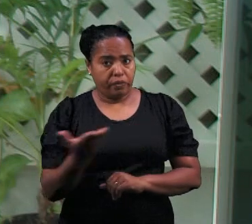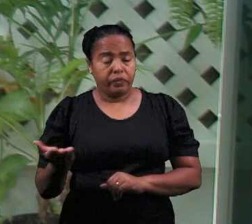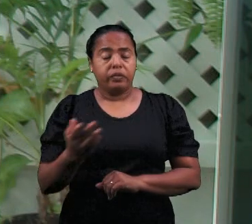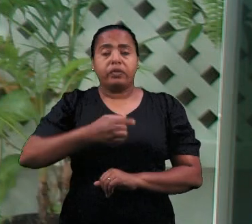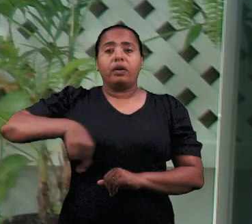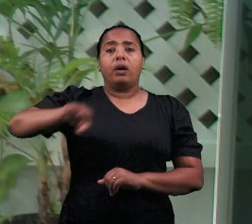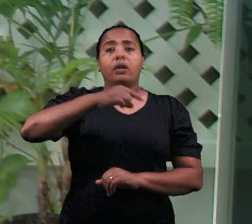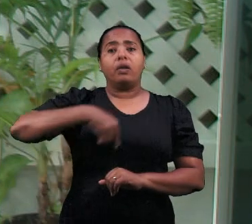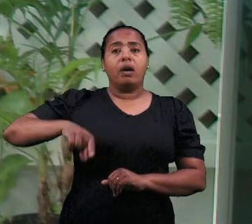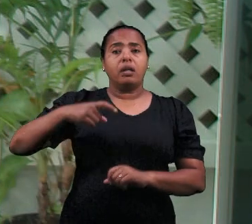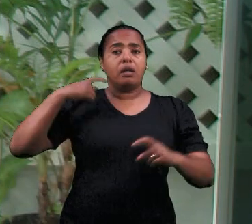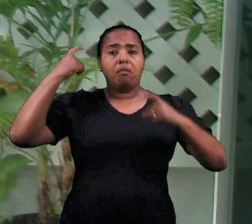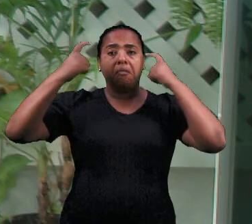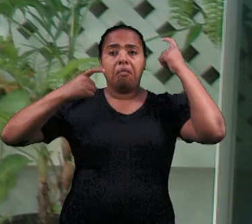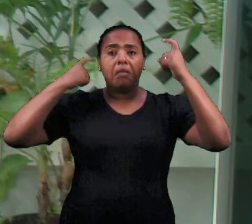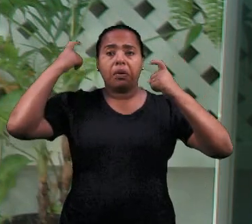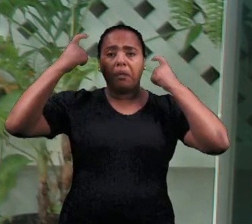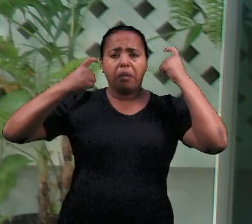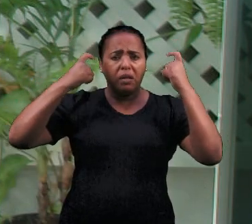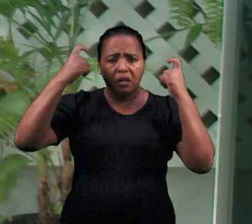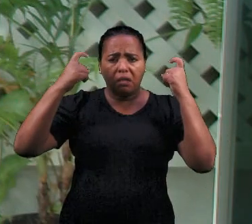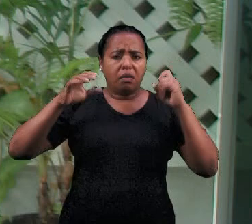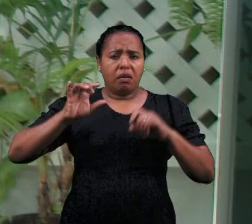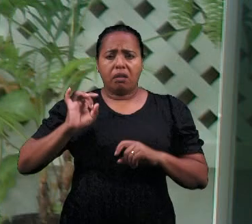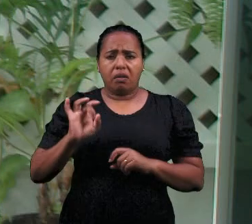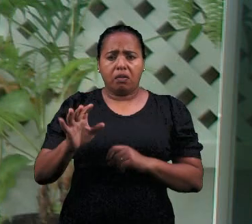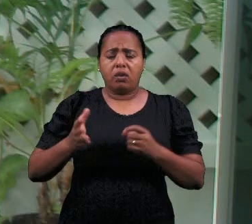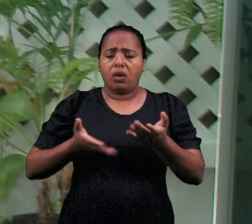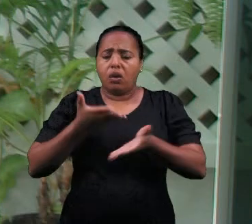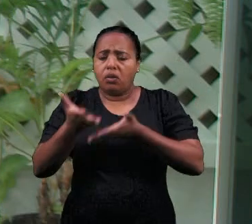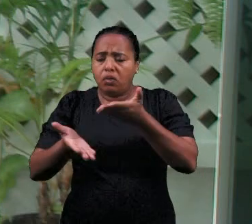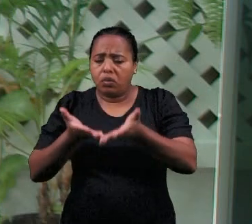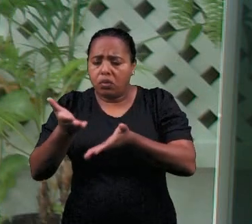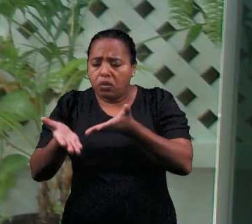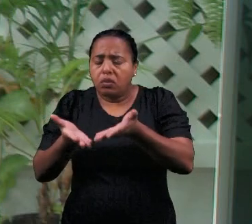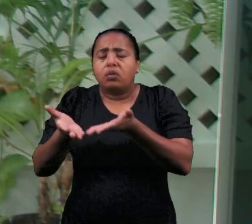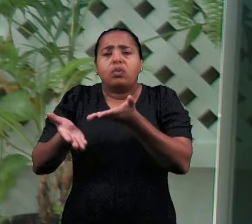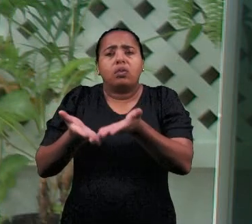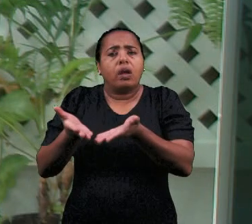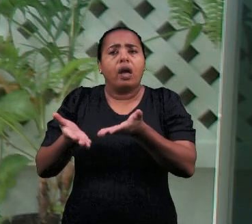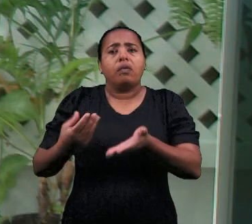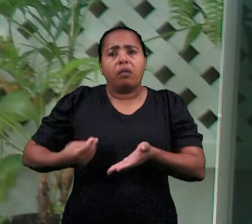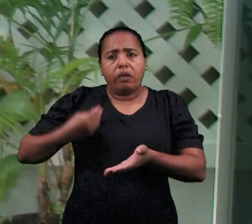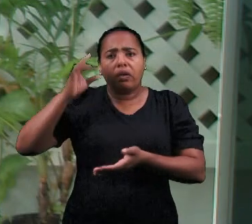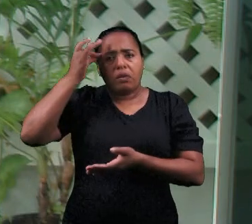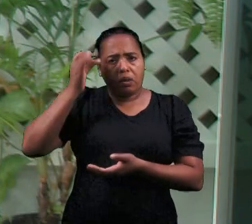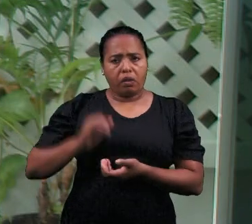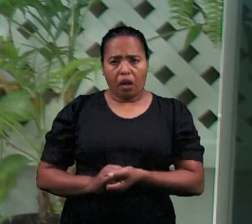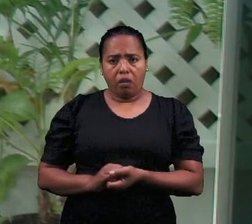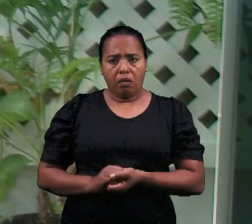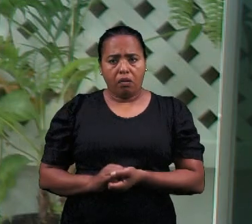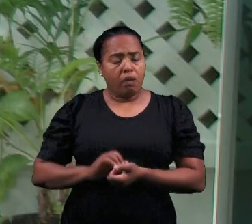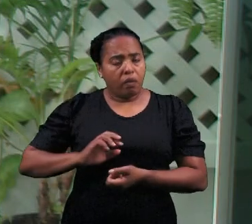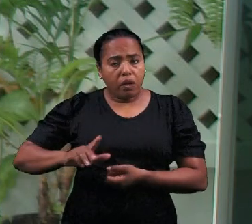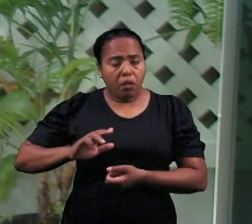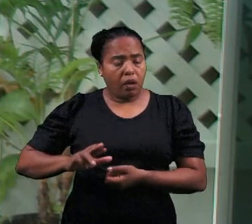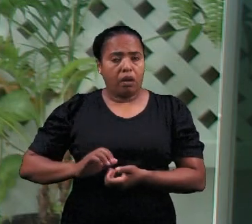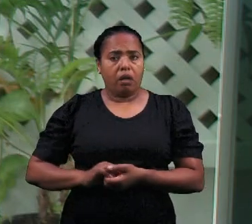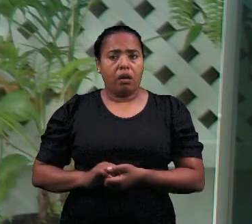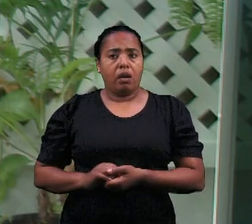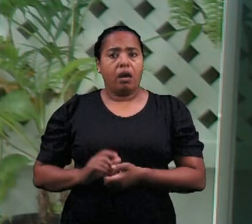bien-aimés, notre préoccupation, bien évidemment, ce n'est pas seulement